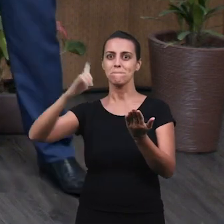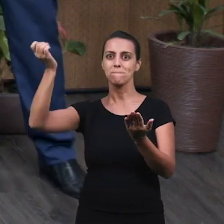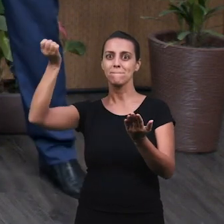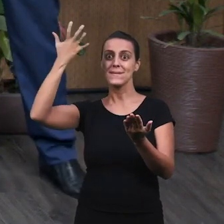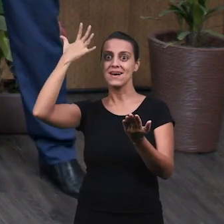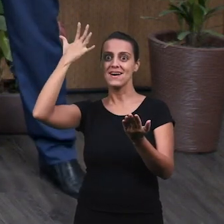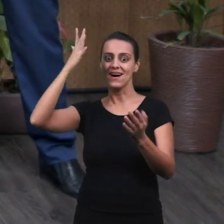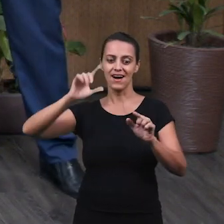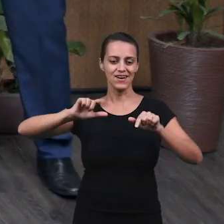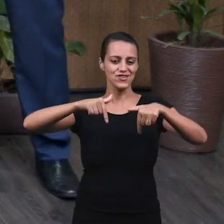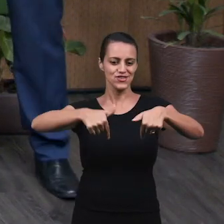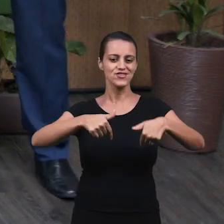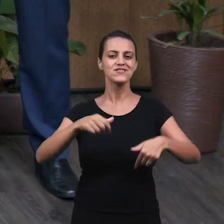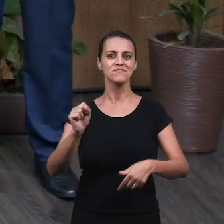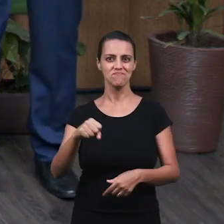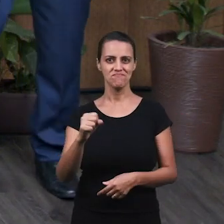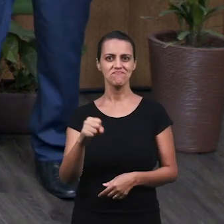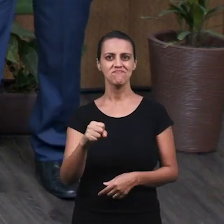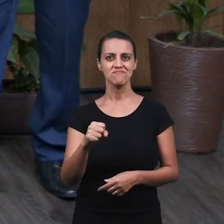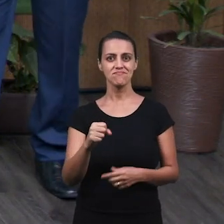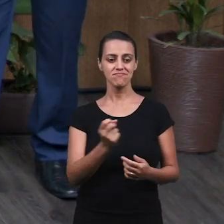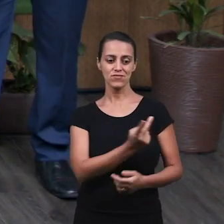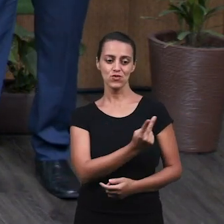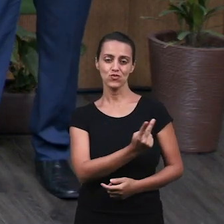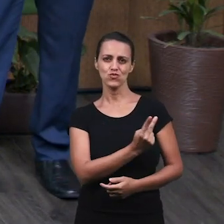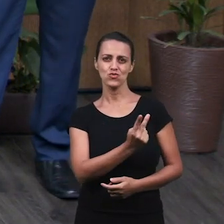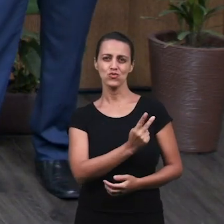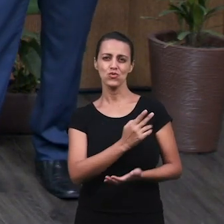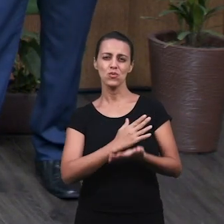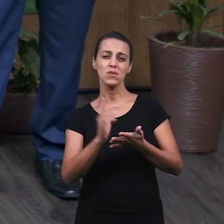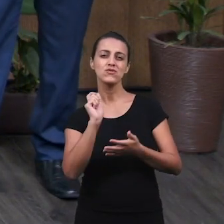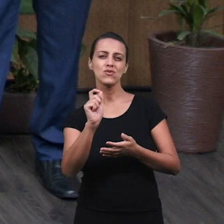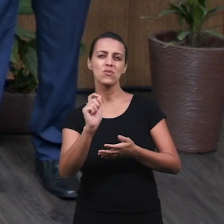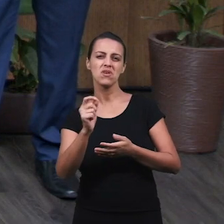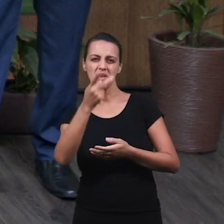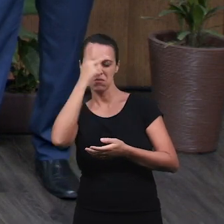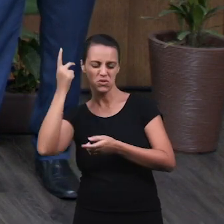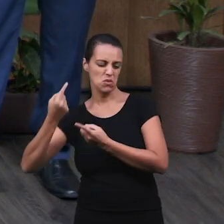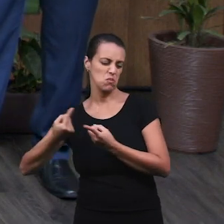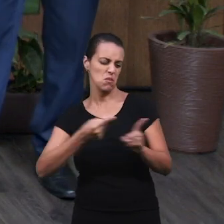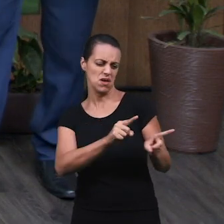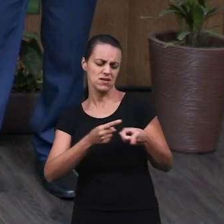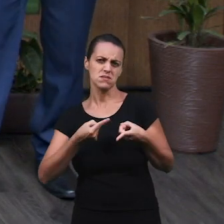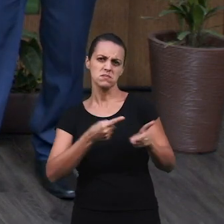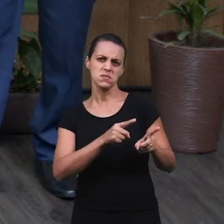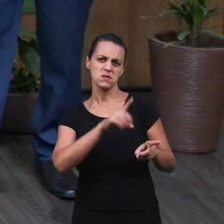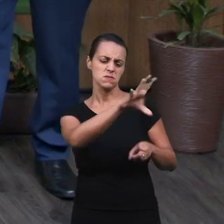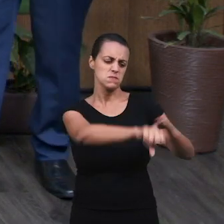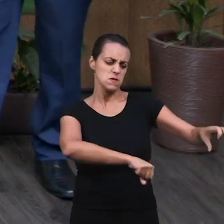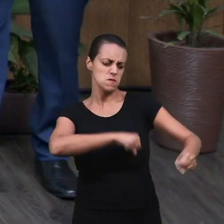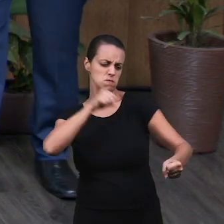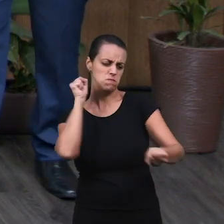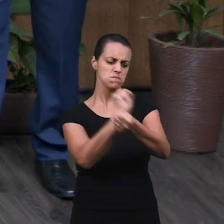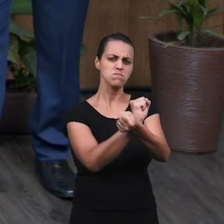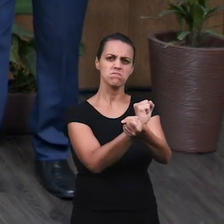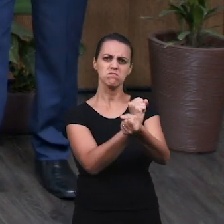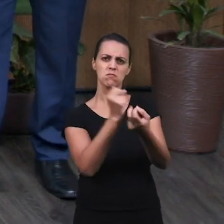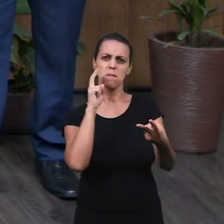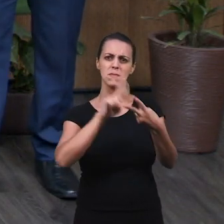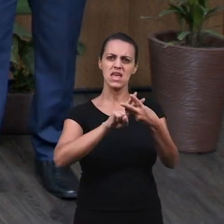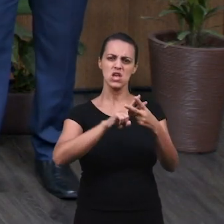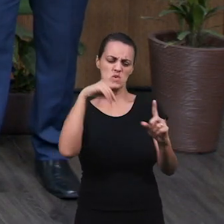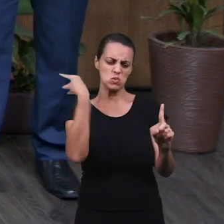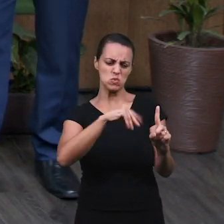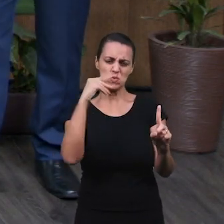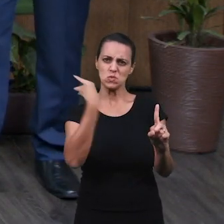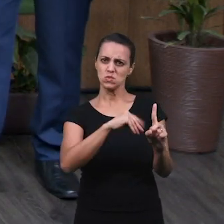parole vivante était là. Paul et Silas ont été persécutés et ont été mis en prison car ils ont prêché l'évangile dans